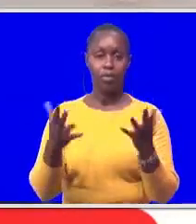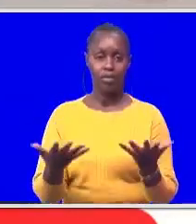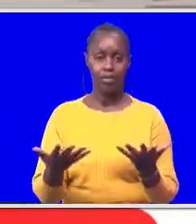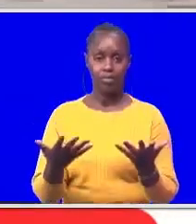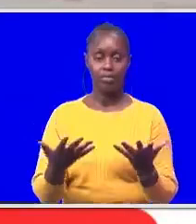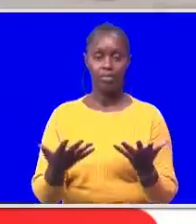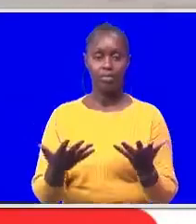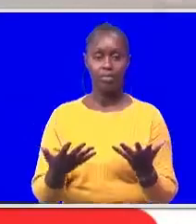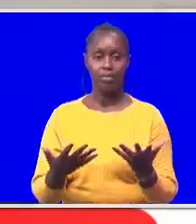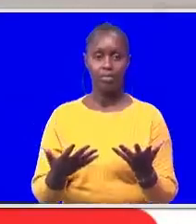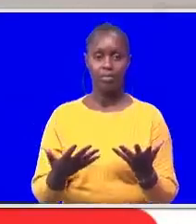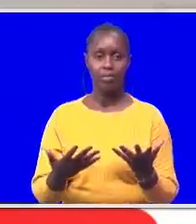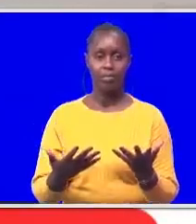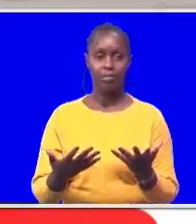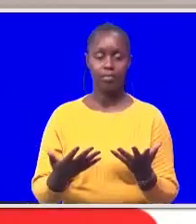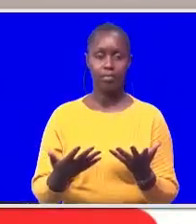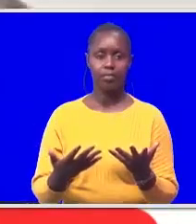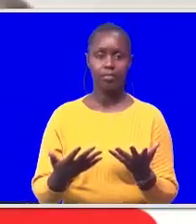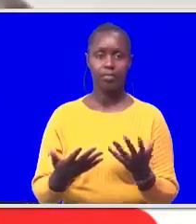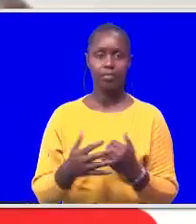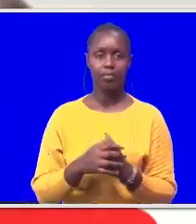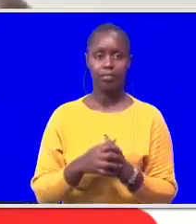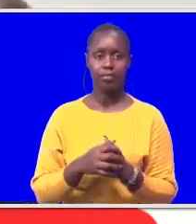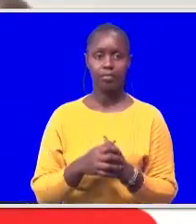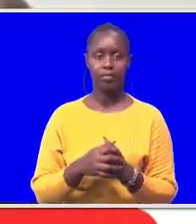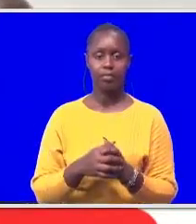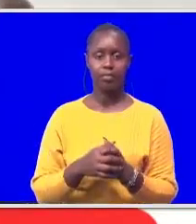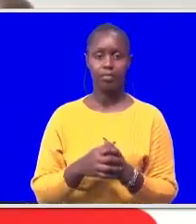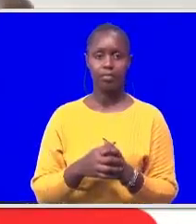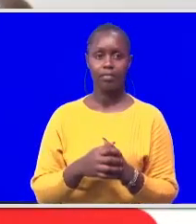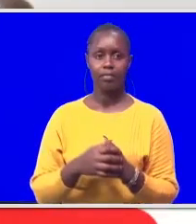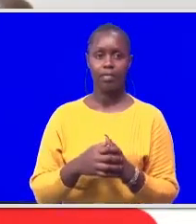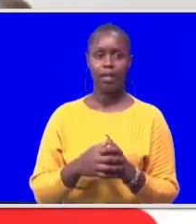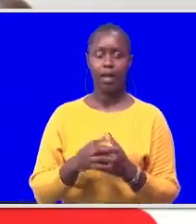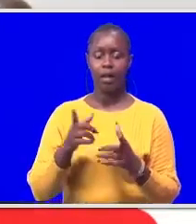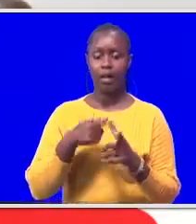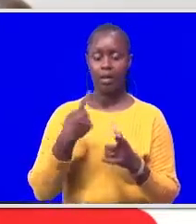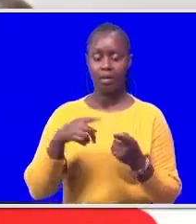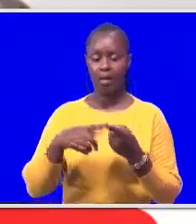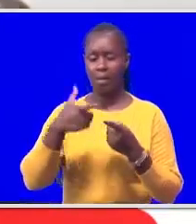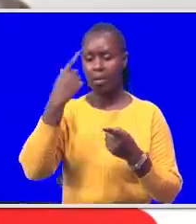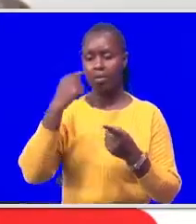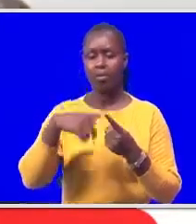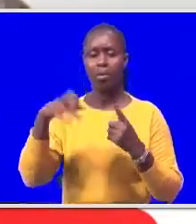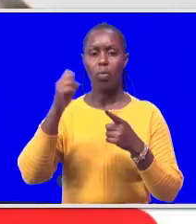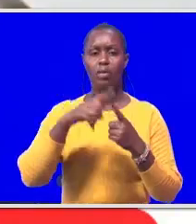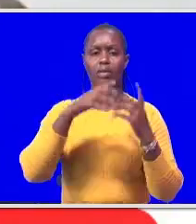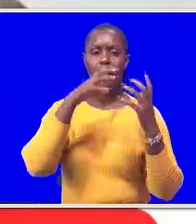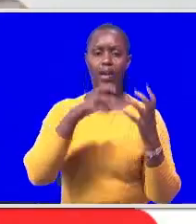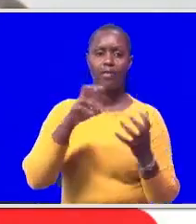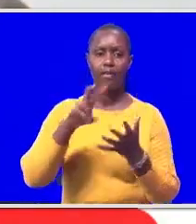ilishinda kutembea, ndio sasa ikaanguka kwa maji. Sasa